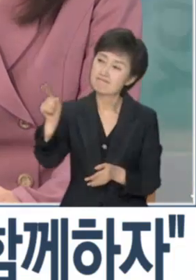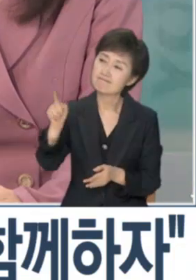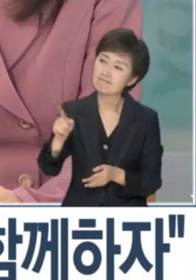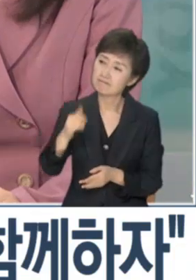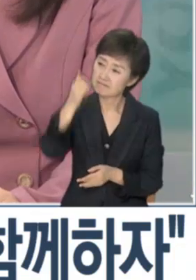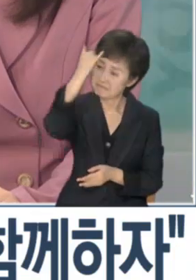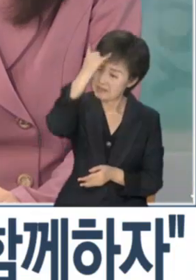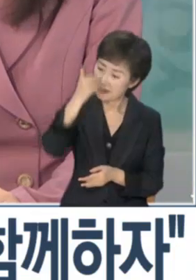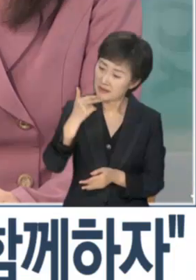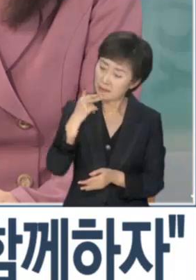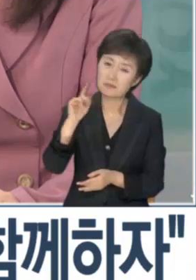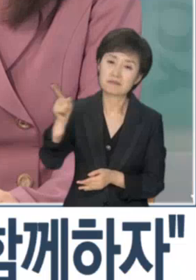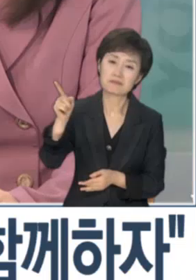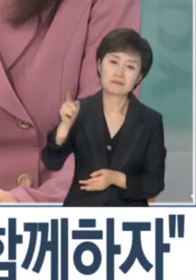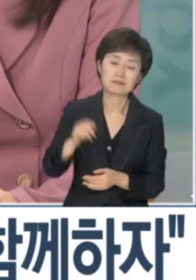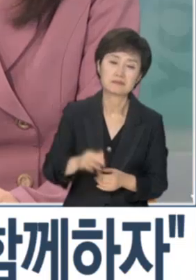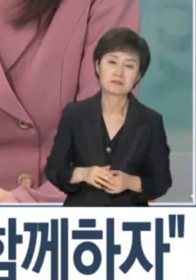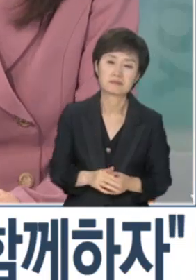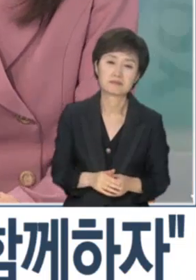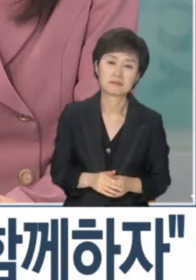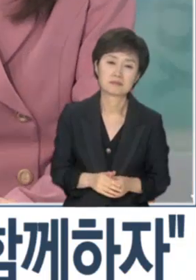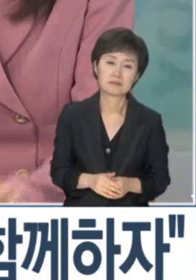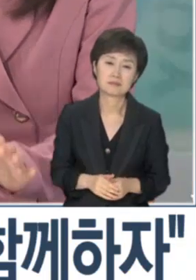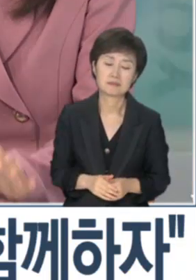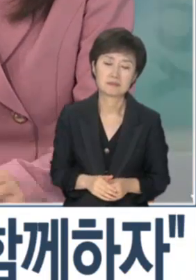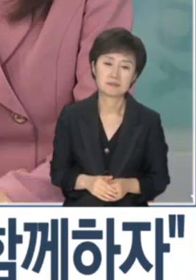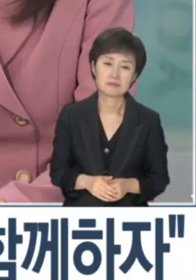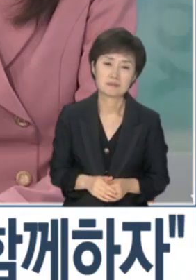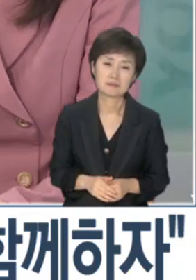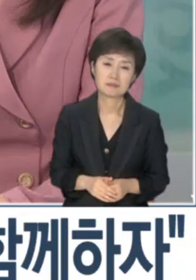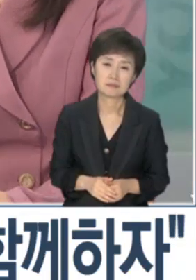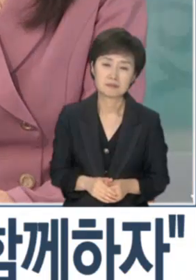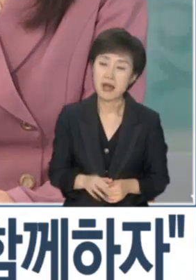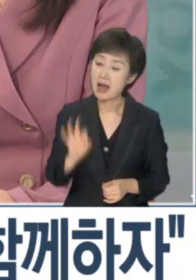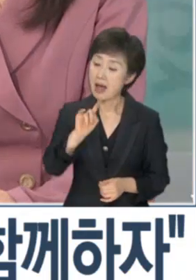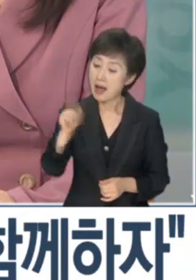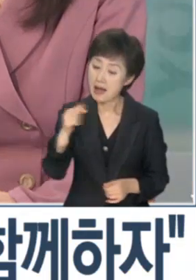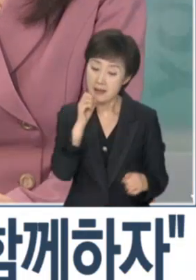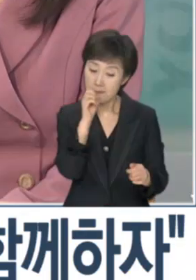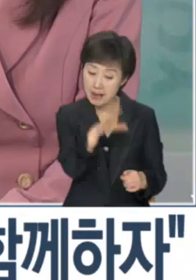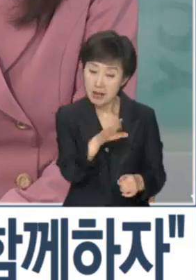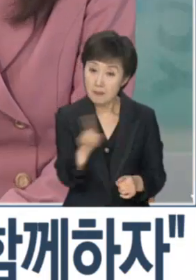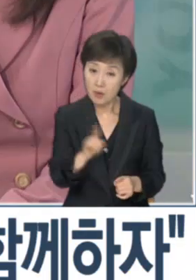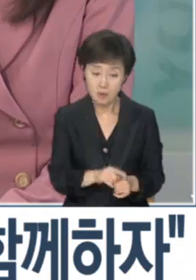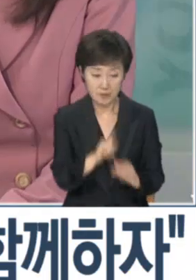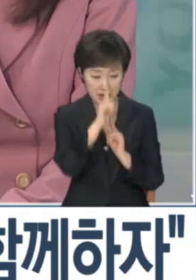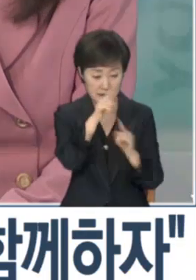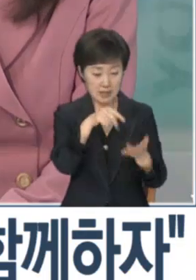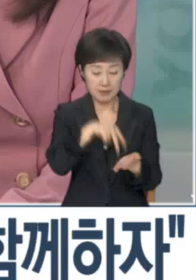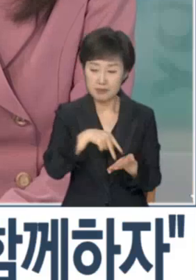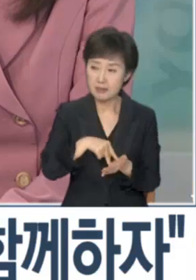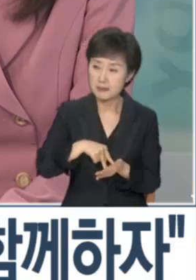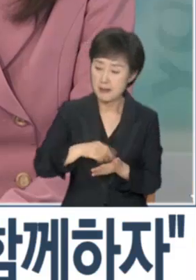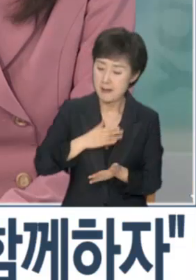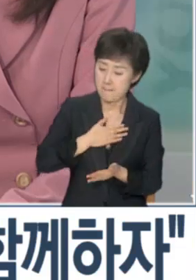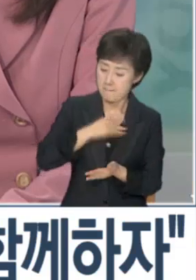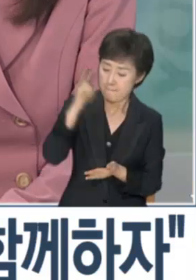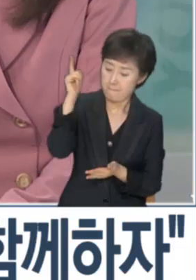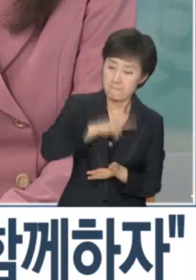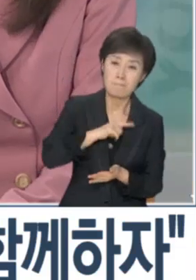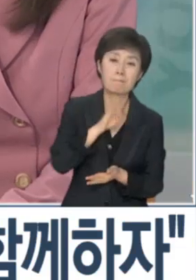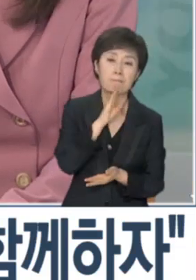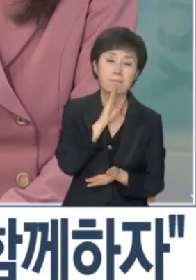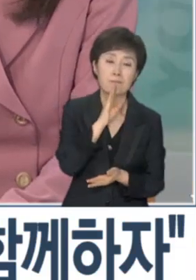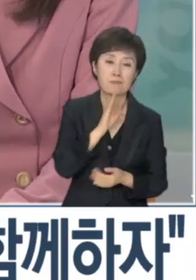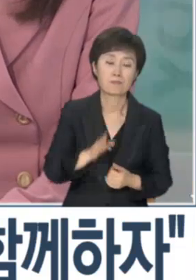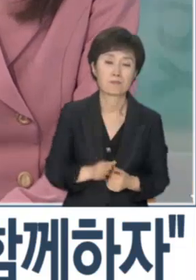사실상 사리에 전혀 맞지 않는다라고 봐야 될 것 같고요. 이런 말씀을 하신다는 것 자체가 이낙연 전 대표에게는 상당히 불쾌한 일이겠다라고